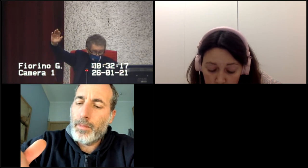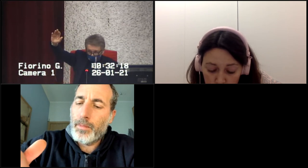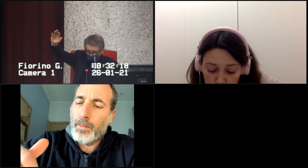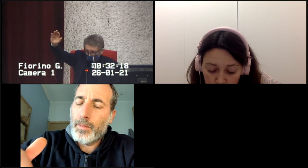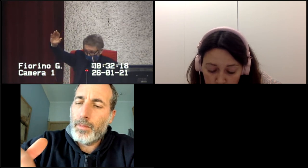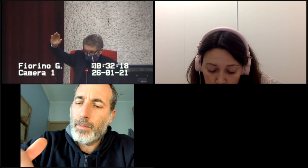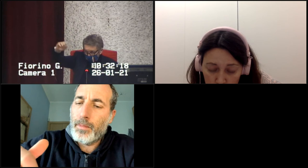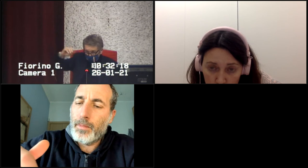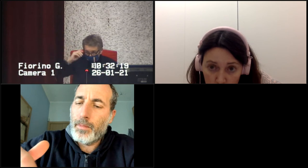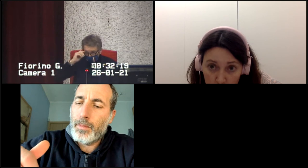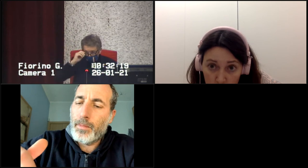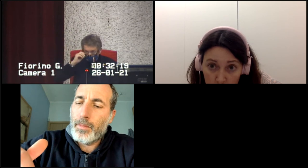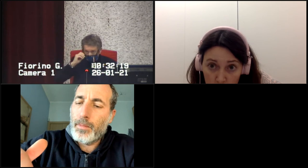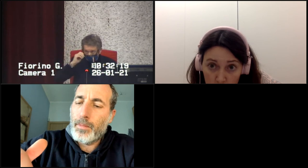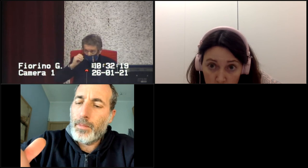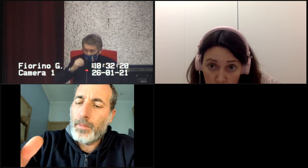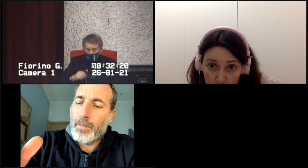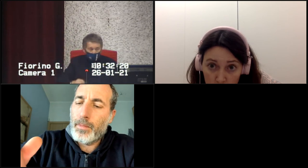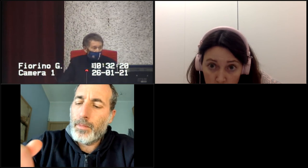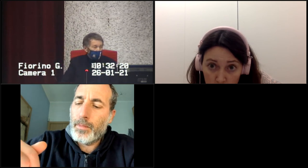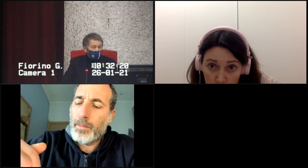15.